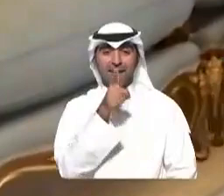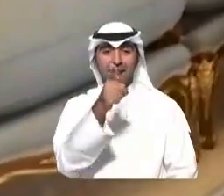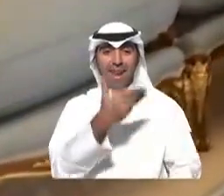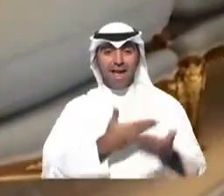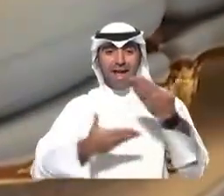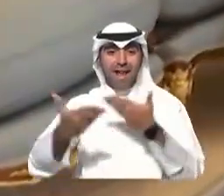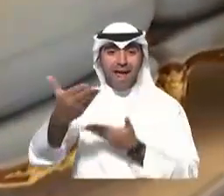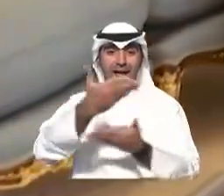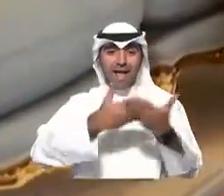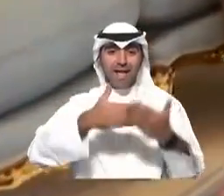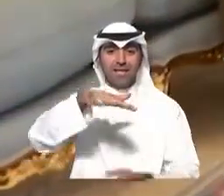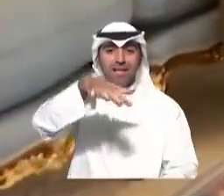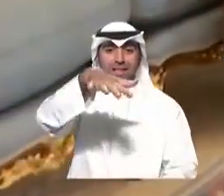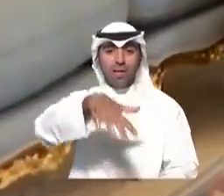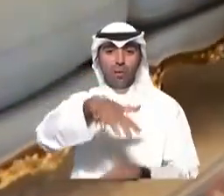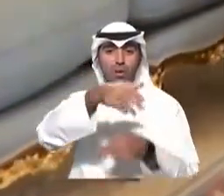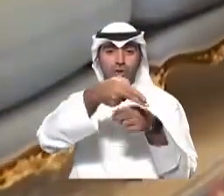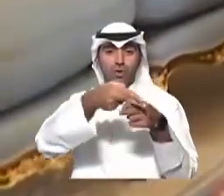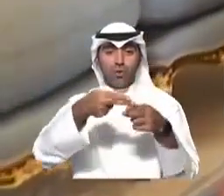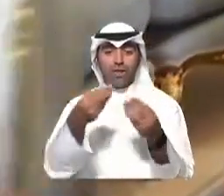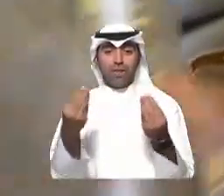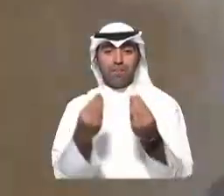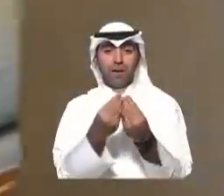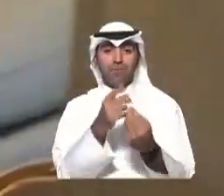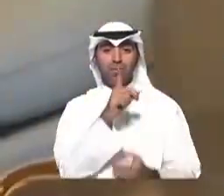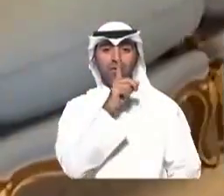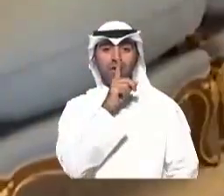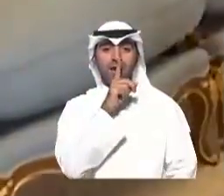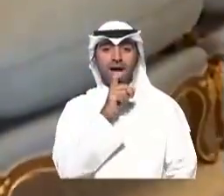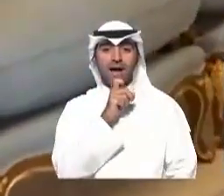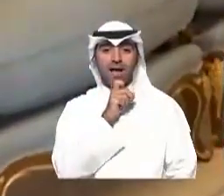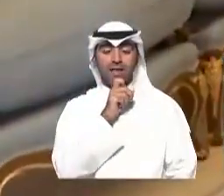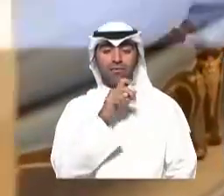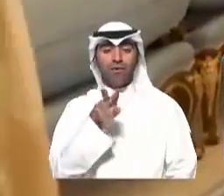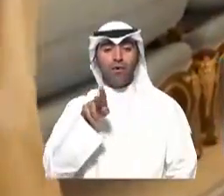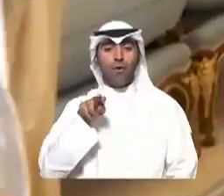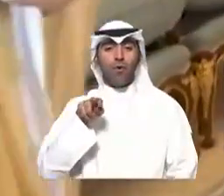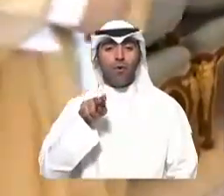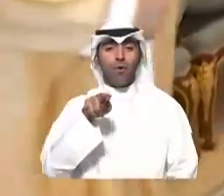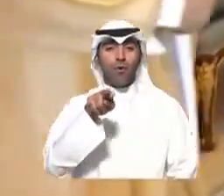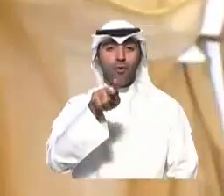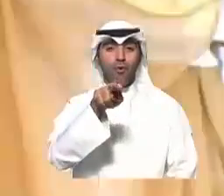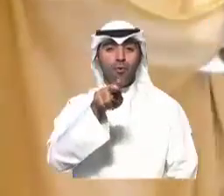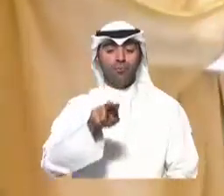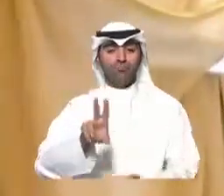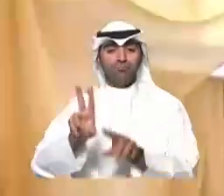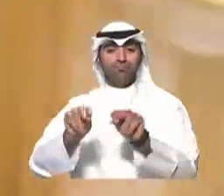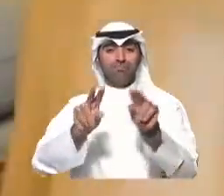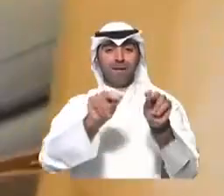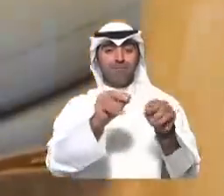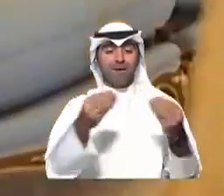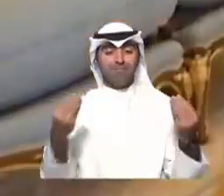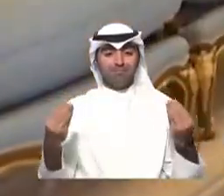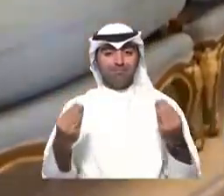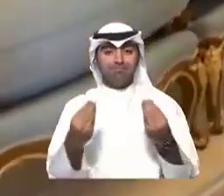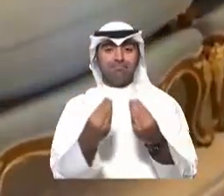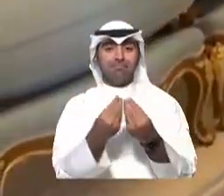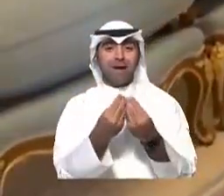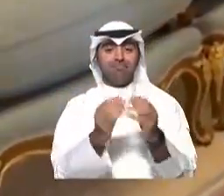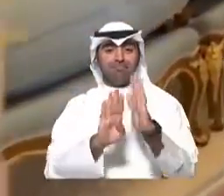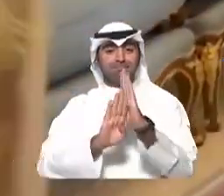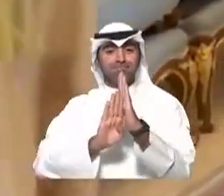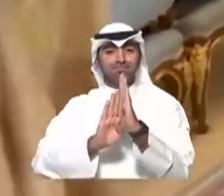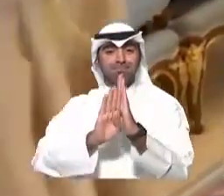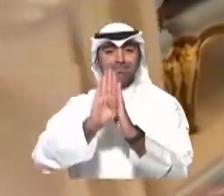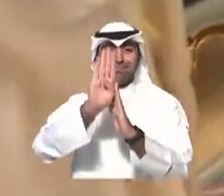الكويتية القطرية هي علاقات أخوية تاريخية ذات خصوصية، وأن القيادتين السياسيتين في كلا البلدين